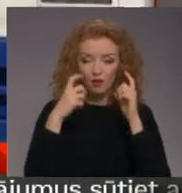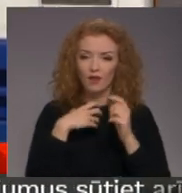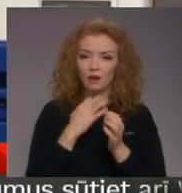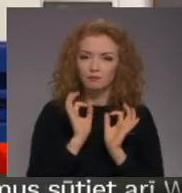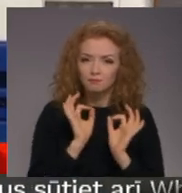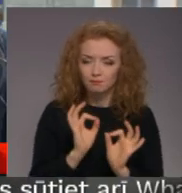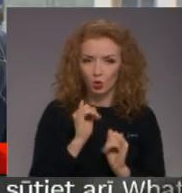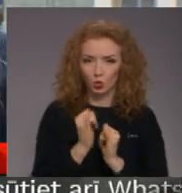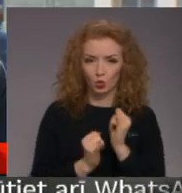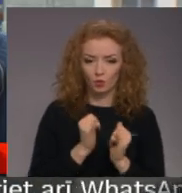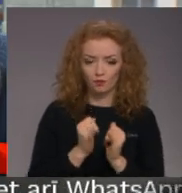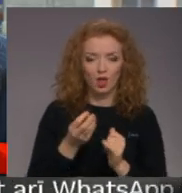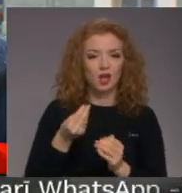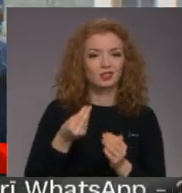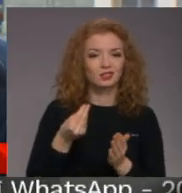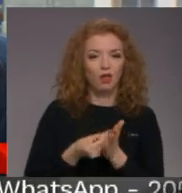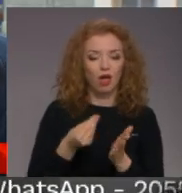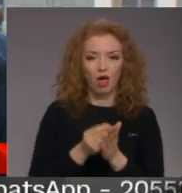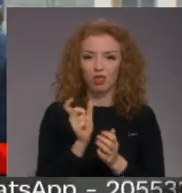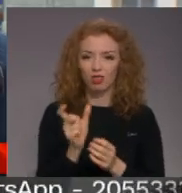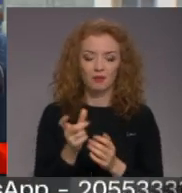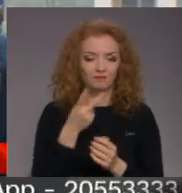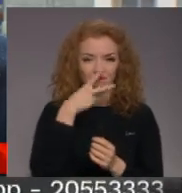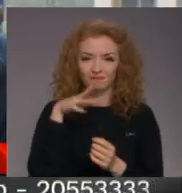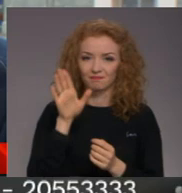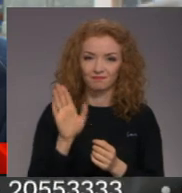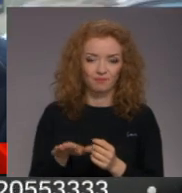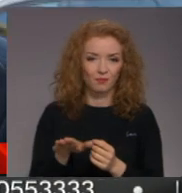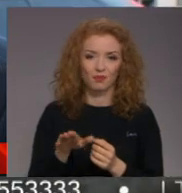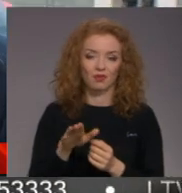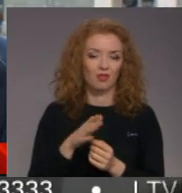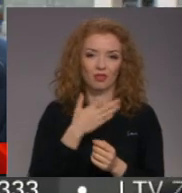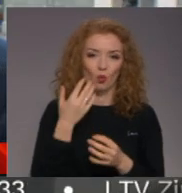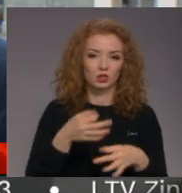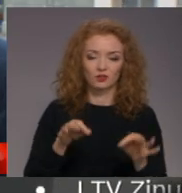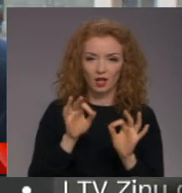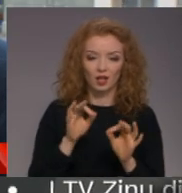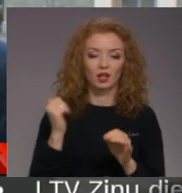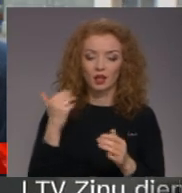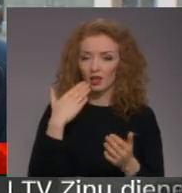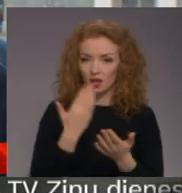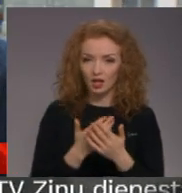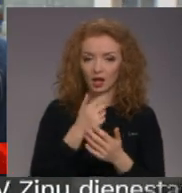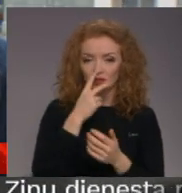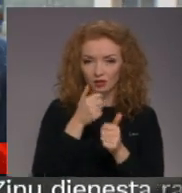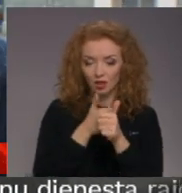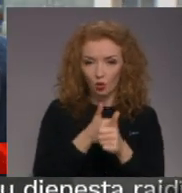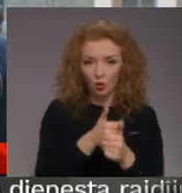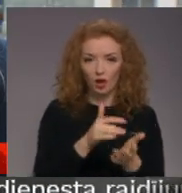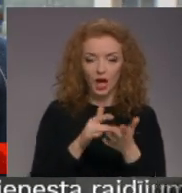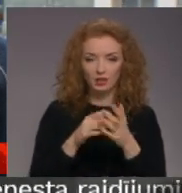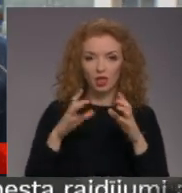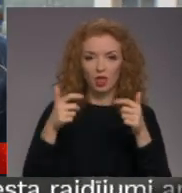vien, kā cena nebūs tas noteicošais, pēc kā ir jāizvēlās. Es tiešām ieteiktu skatīties uz to